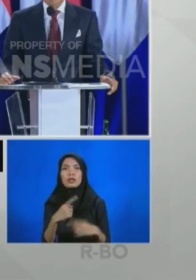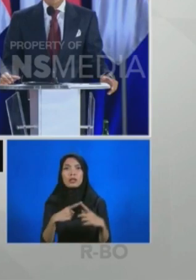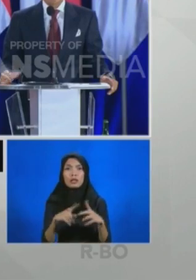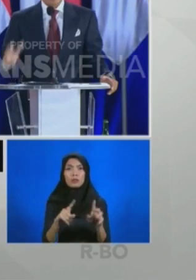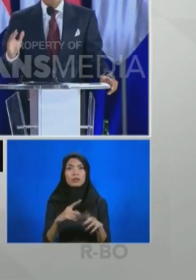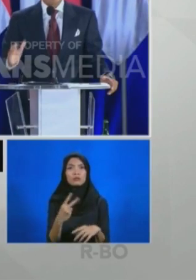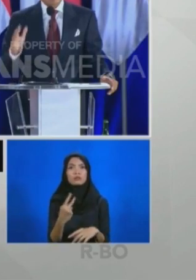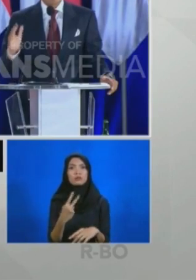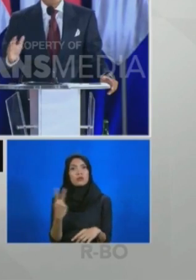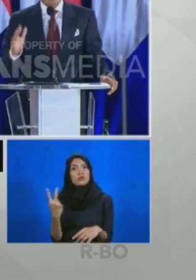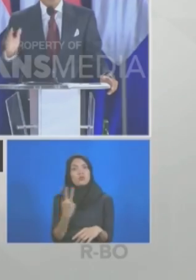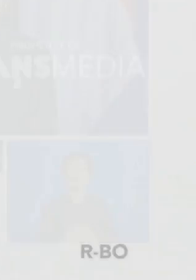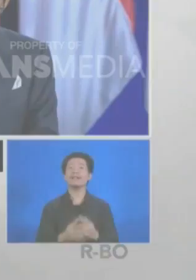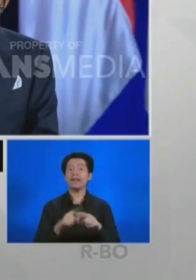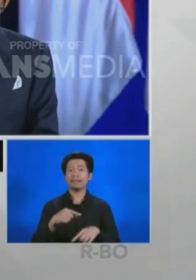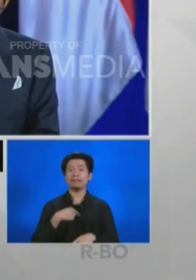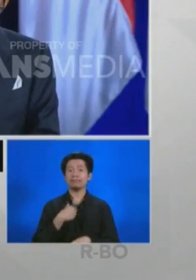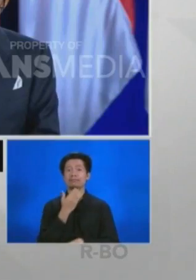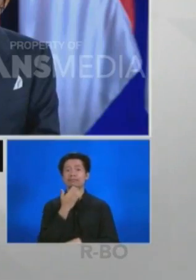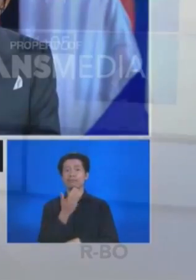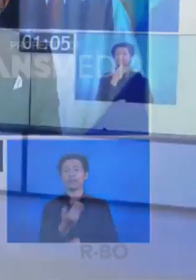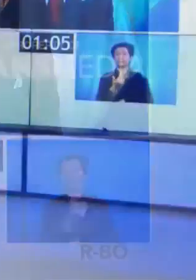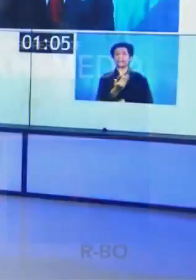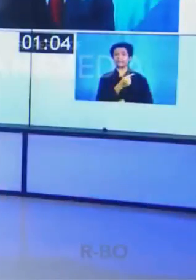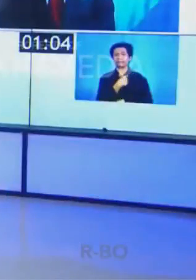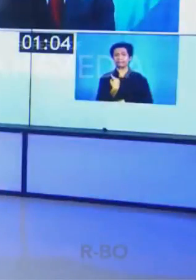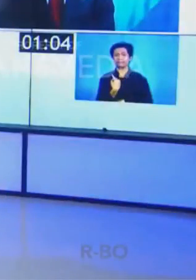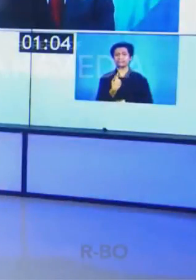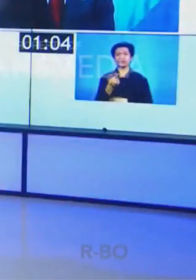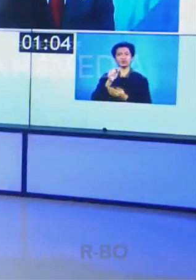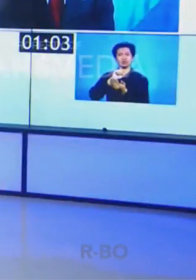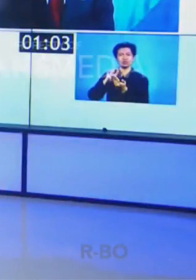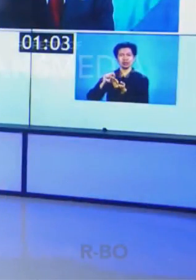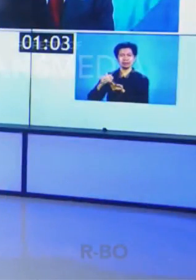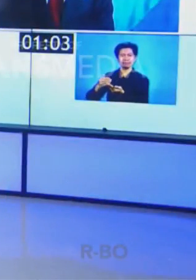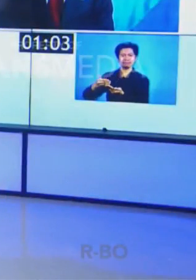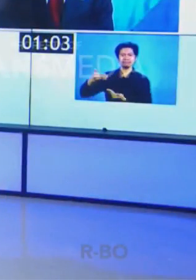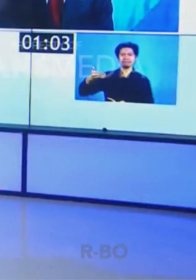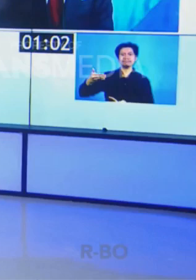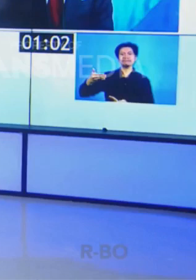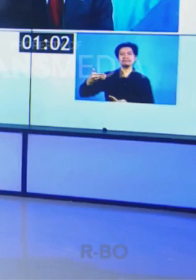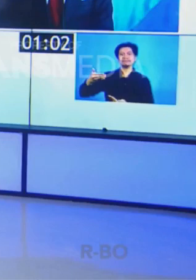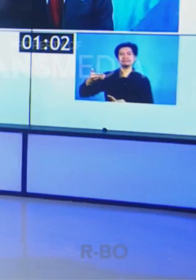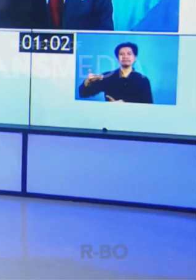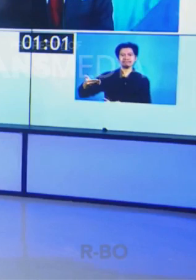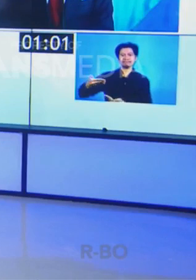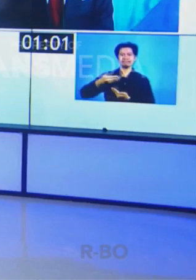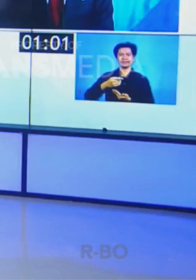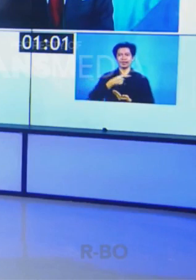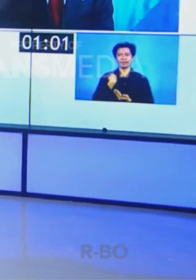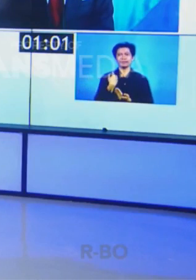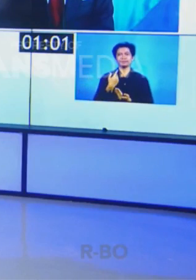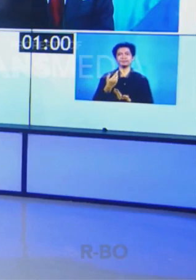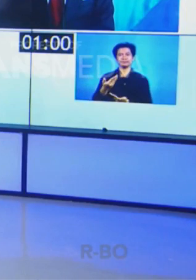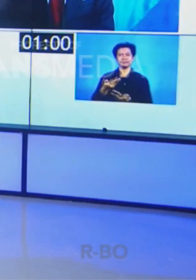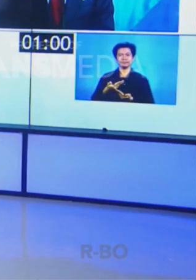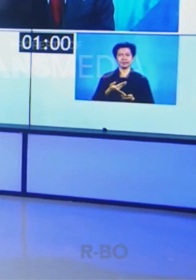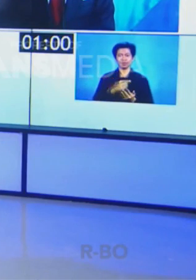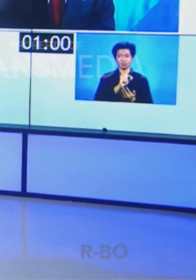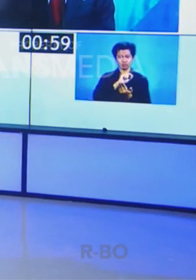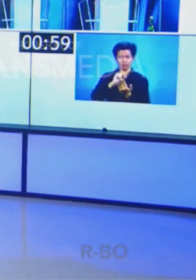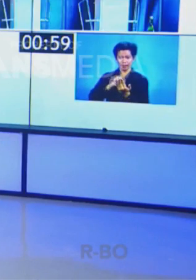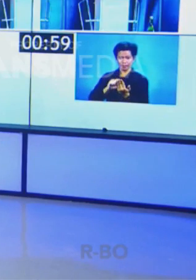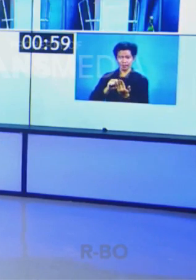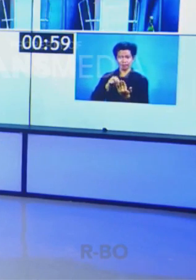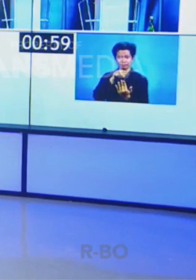akan ciptakan rahman-rahman lain adalah sebuah surat yang disampaikan kepada kami intinya surat